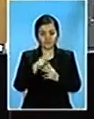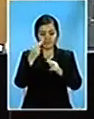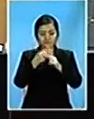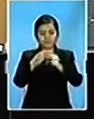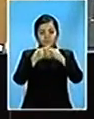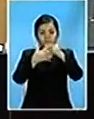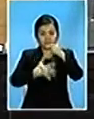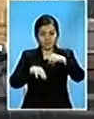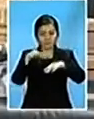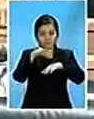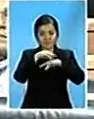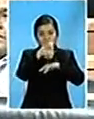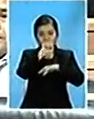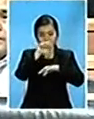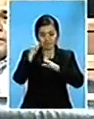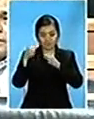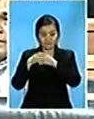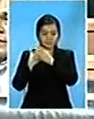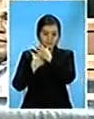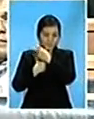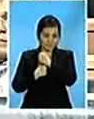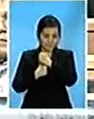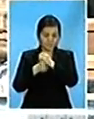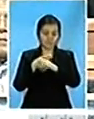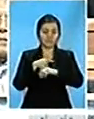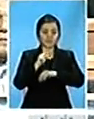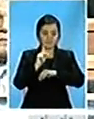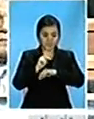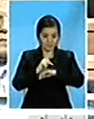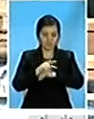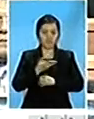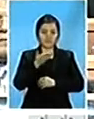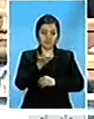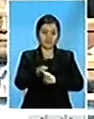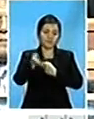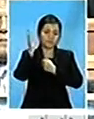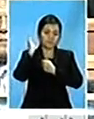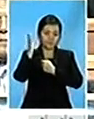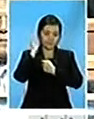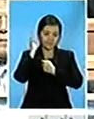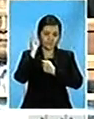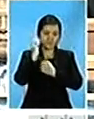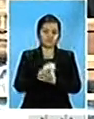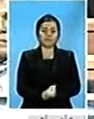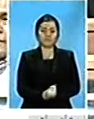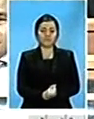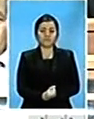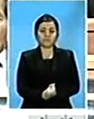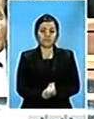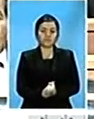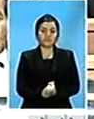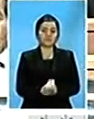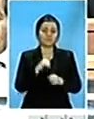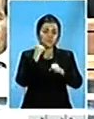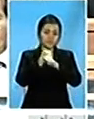ายชื่อพรรคประชาธิปัตย์ท่านประธานครับผมขออภิปรายถึงประสิทธิภาพในการใช้งบประม